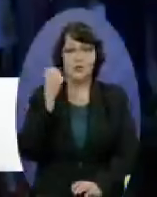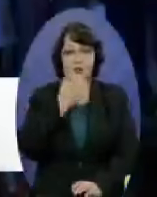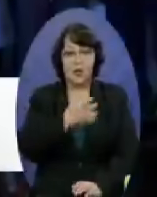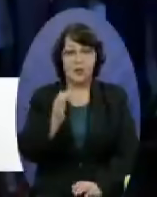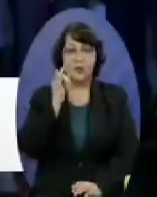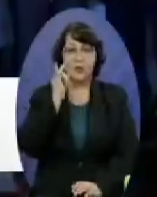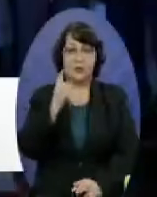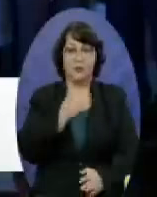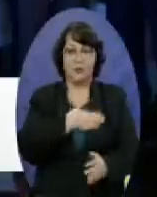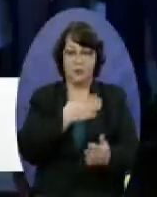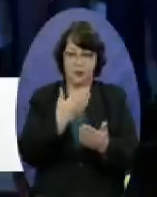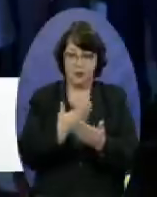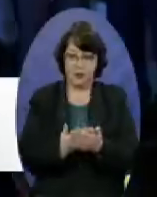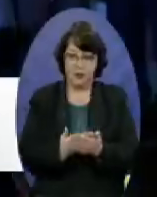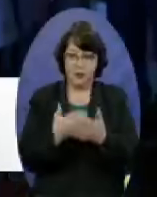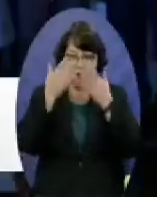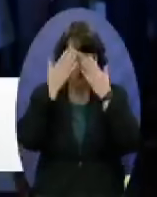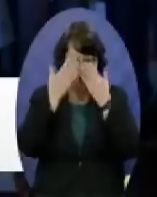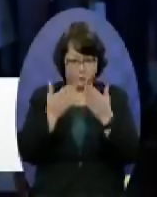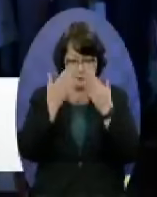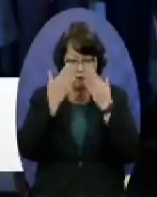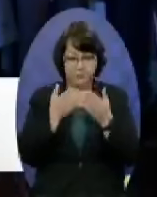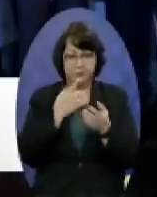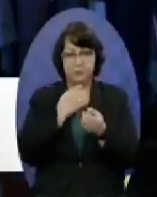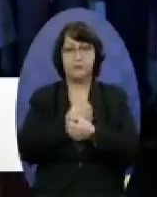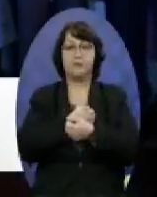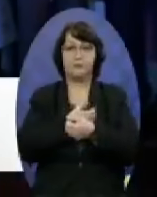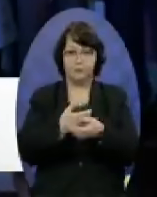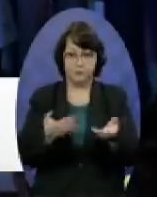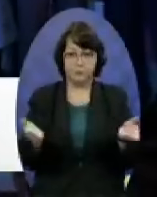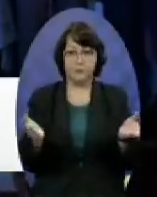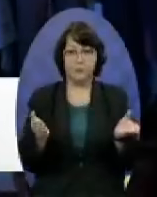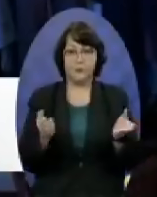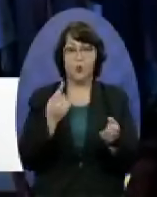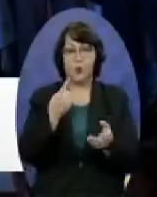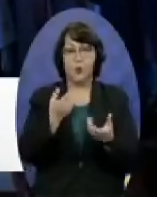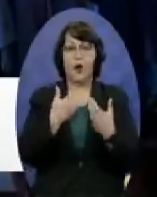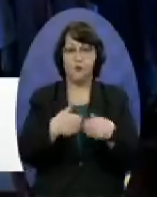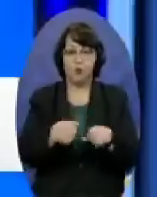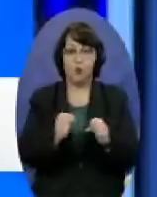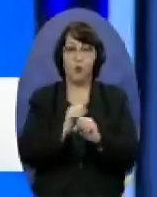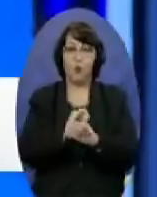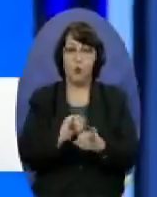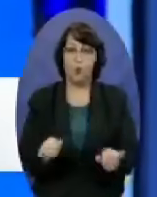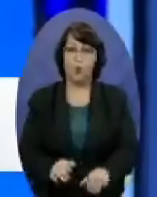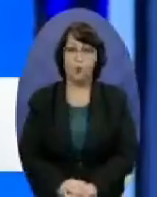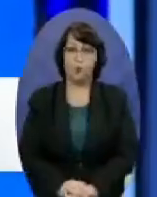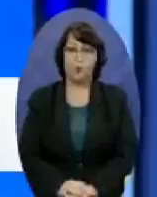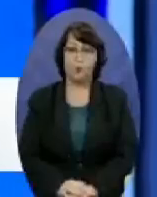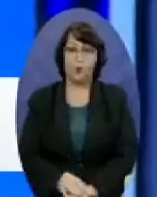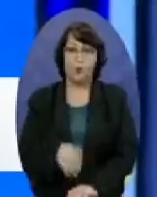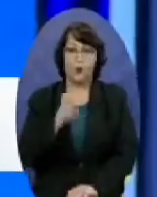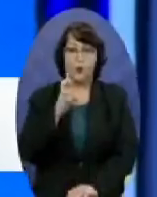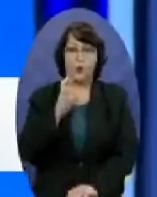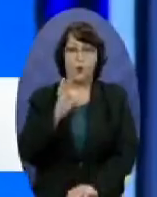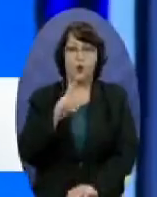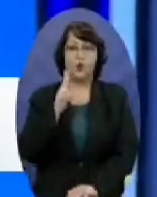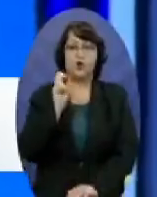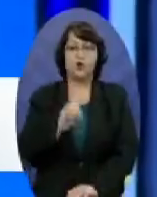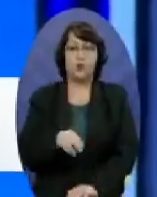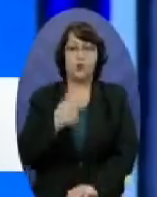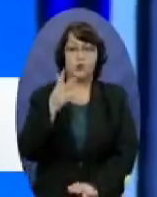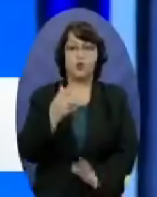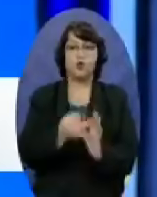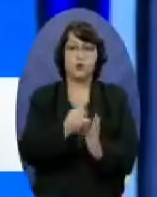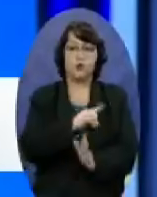маш ихээр баярлаж талархаж байгаагаа илэрхийлж байгааг минь хүлээж авна уу. Болор цам 37 наадамд